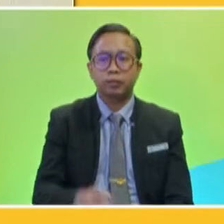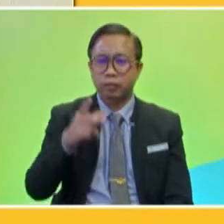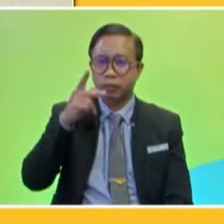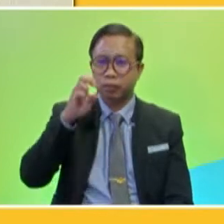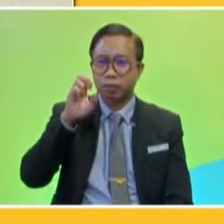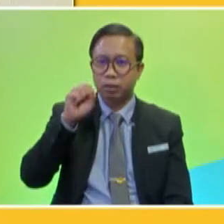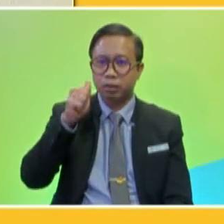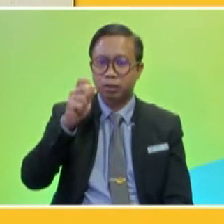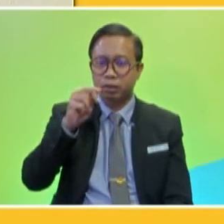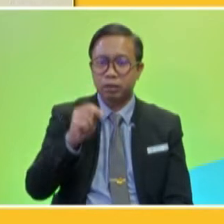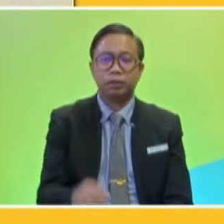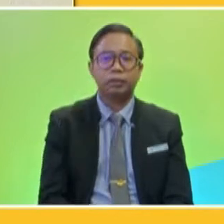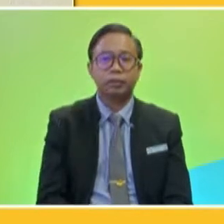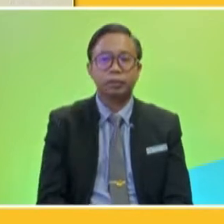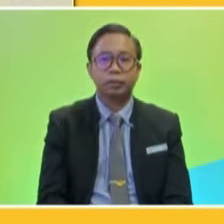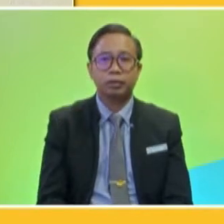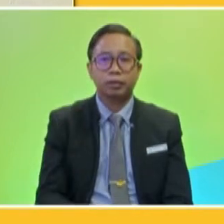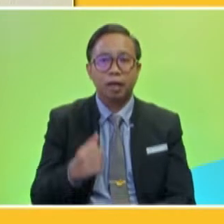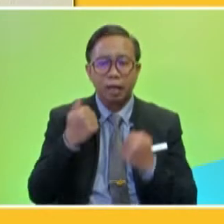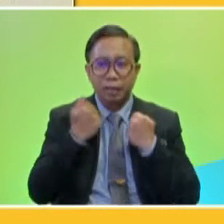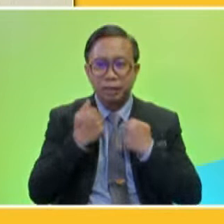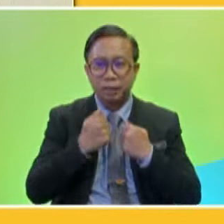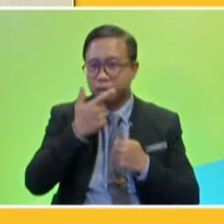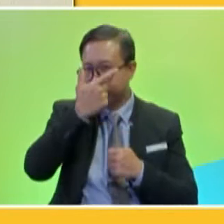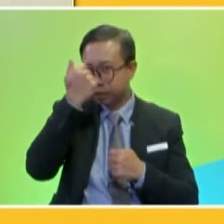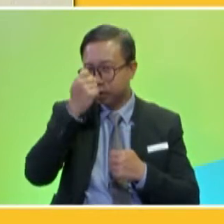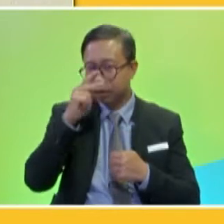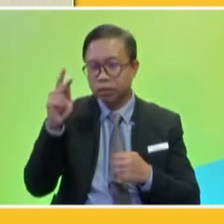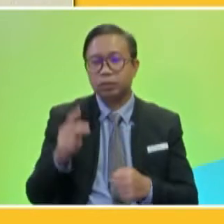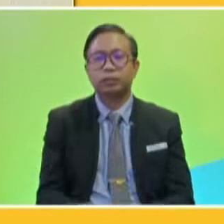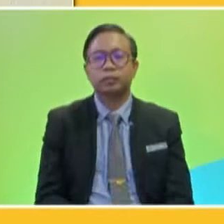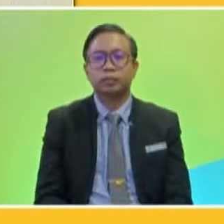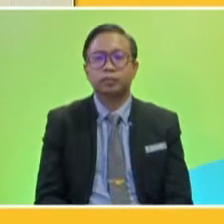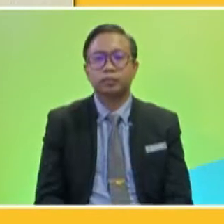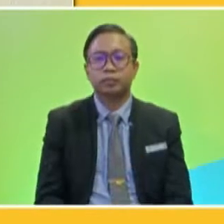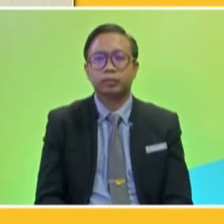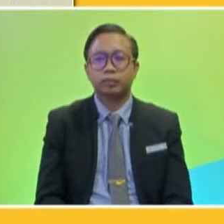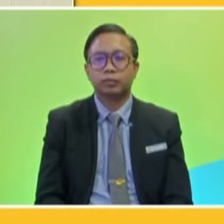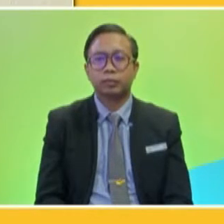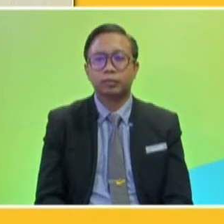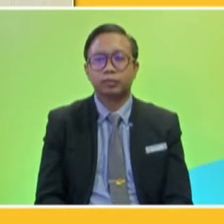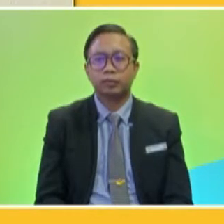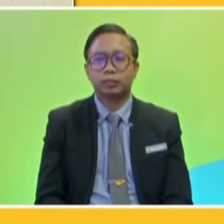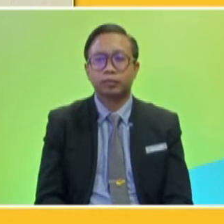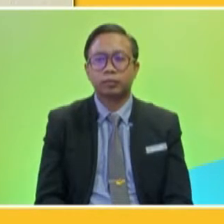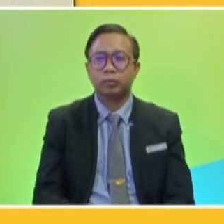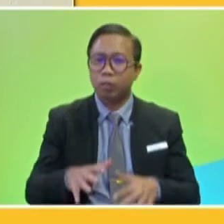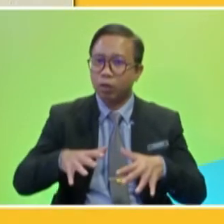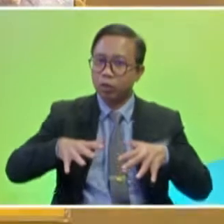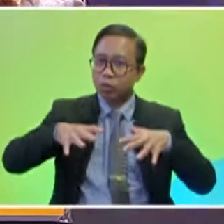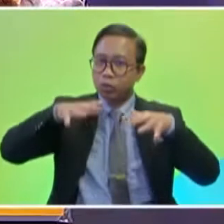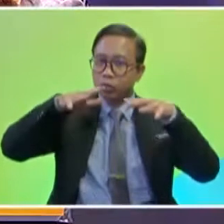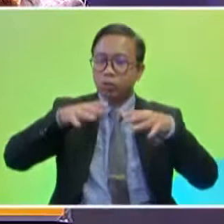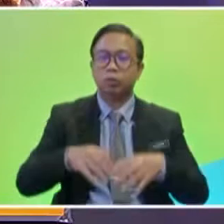pencairan penyihir di Kutub Utara menyebabkan HP tuh Abita menyebabkan banjir besar